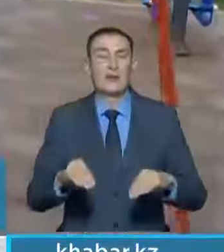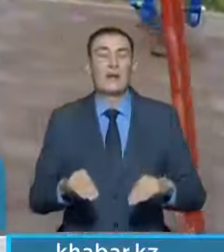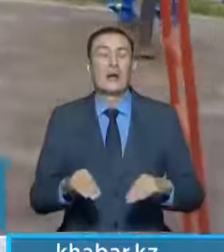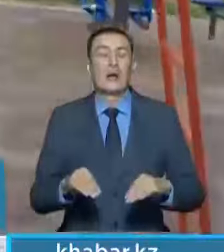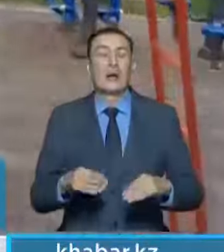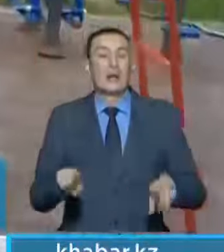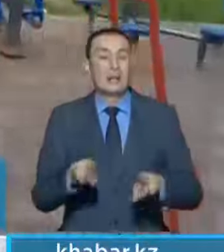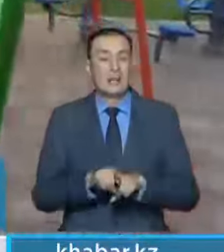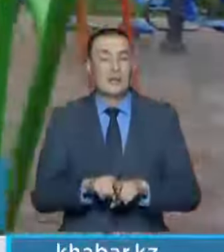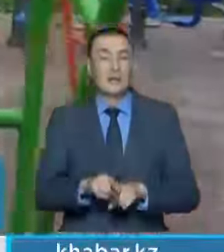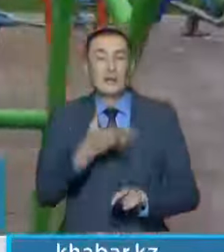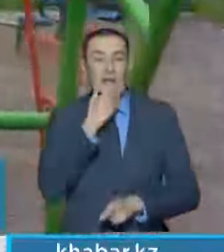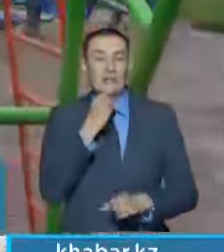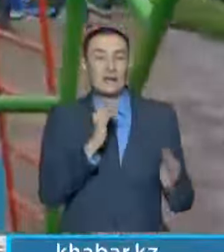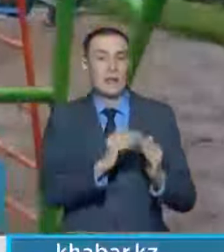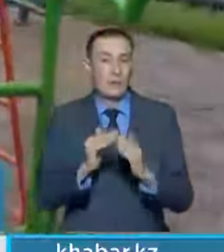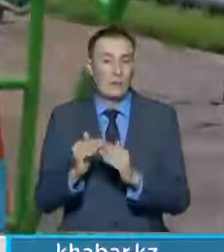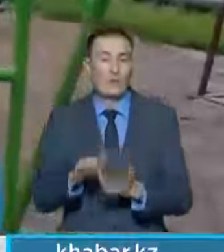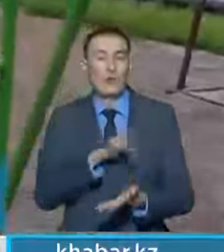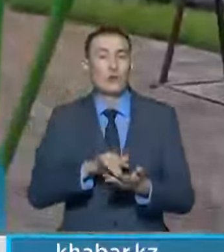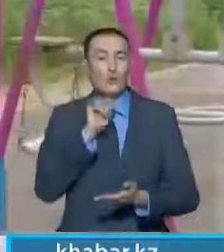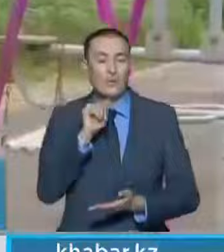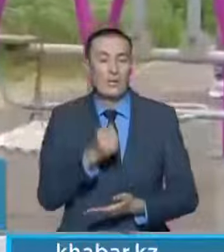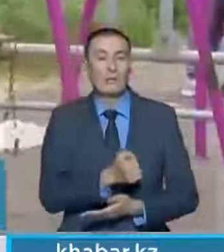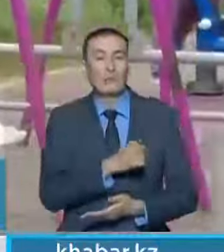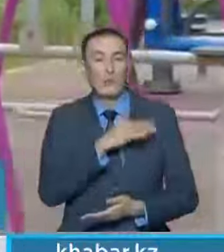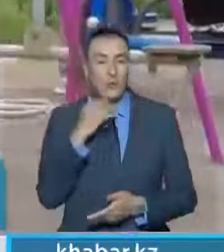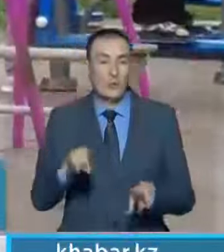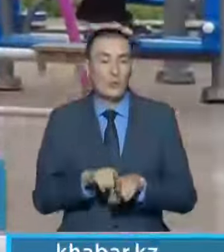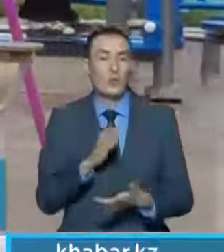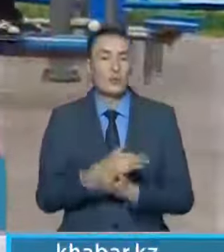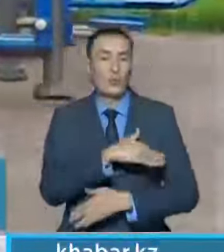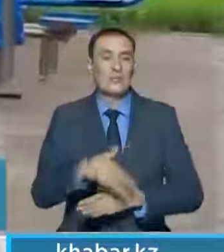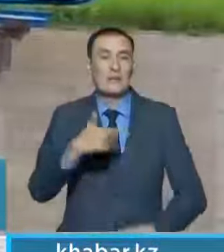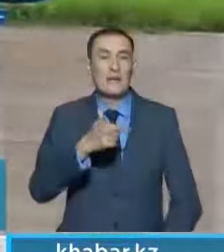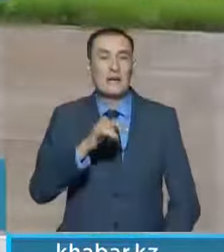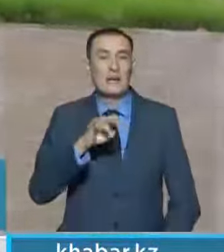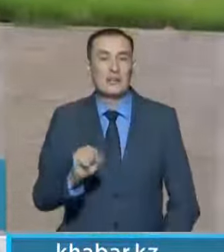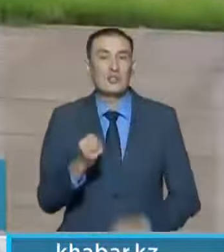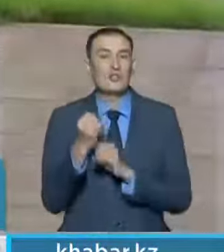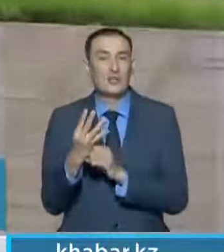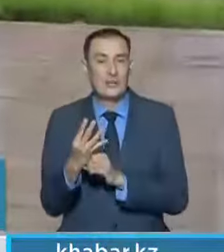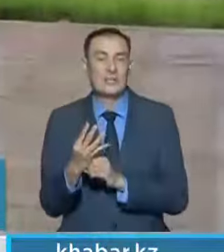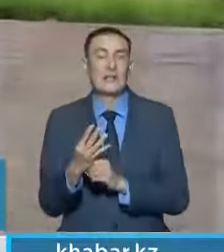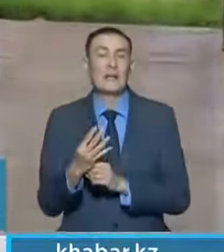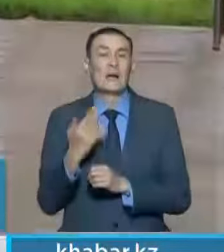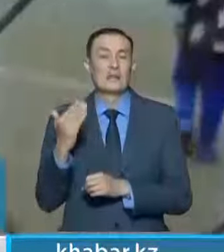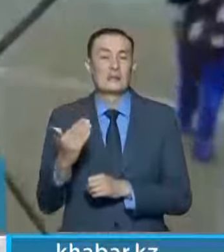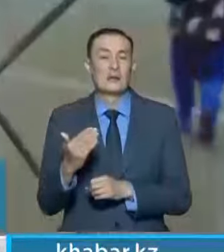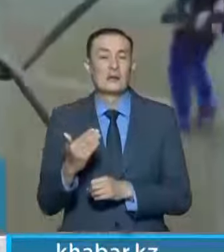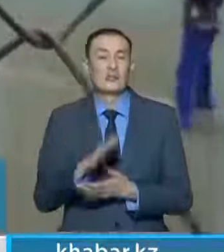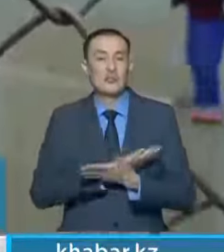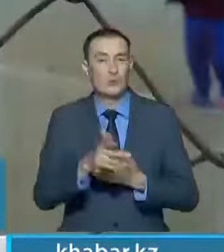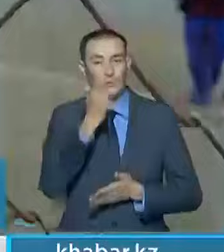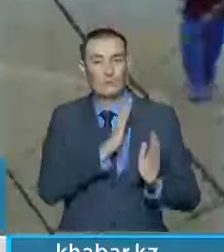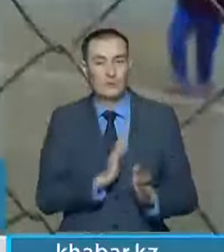разбивают цветники. Таких образцовых домов в областном центре несколько десятков. Один из них находится по улице Гагарина, 14. Здесь марку